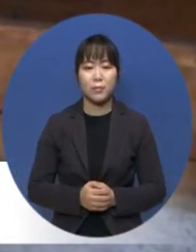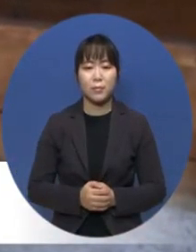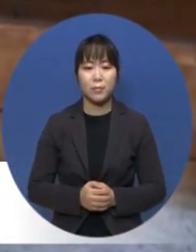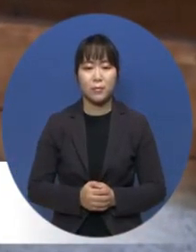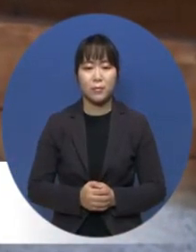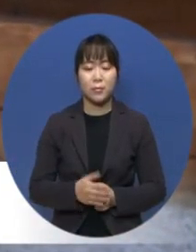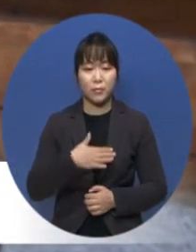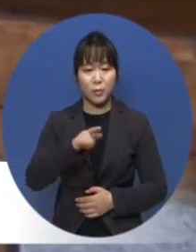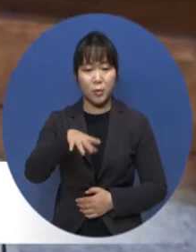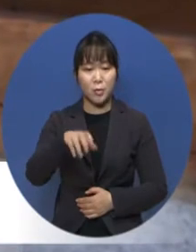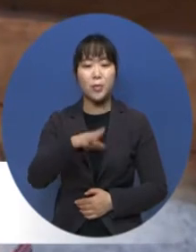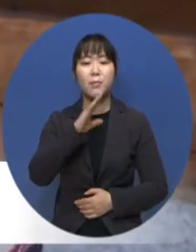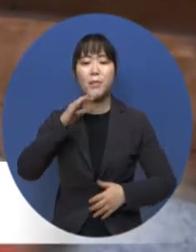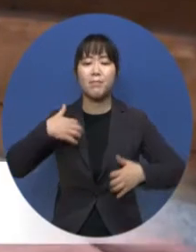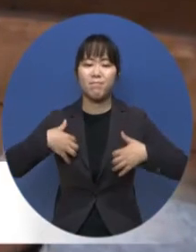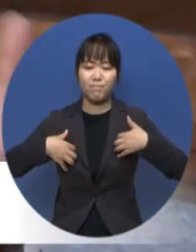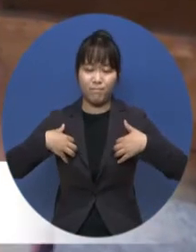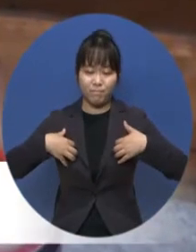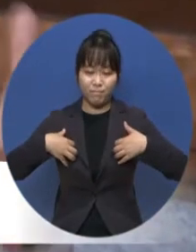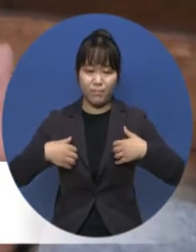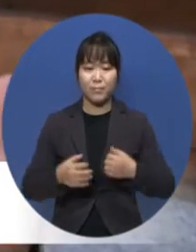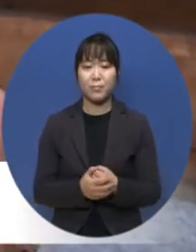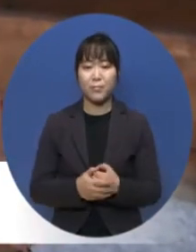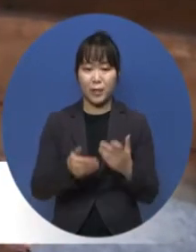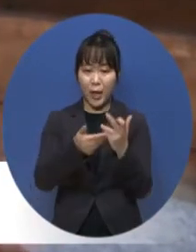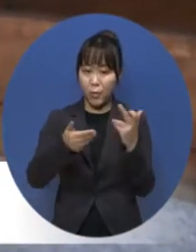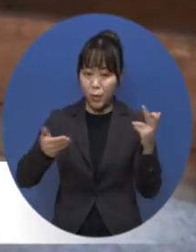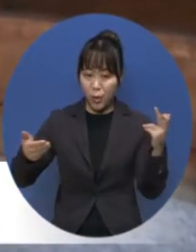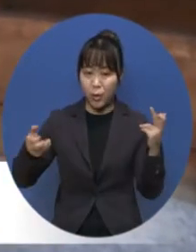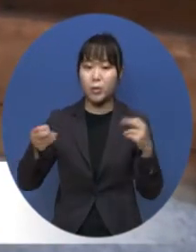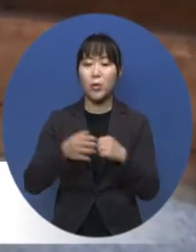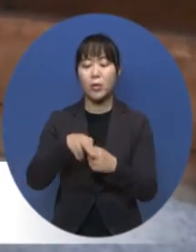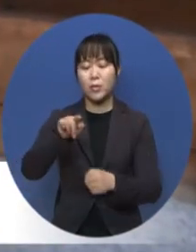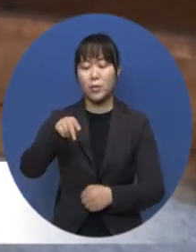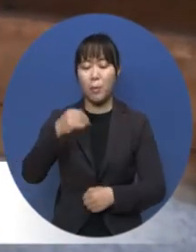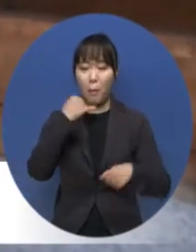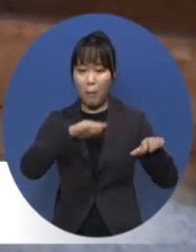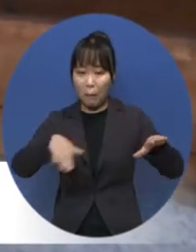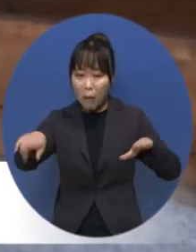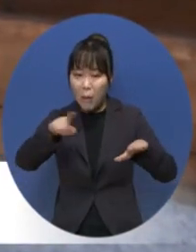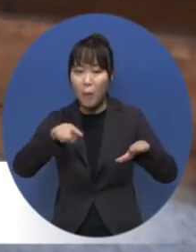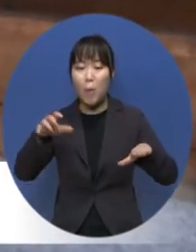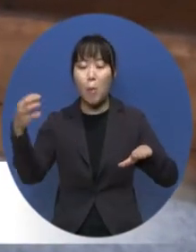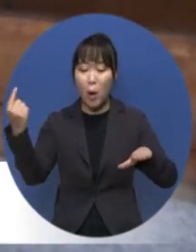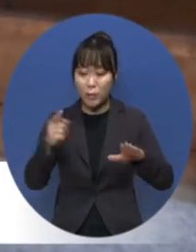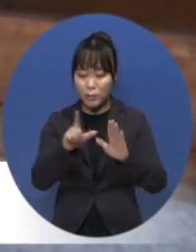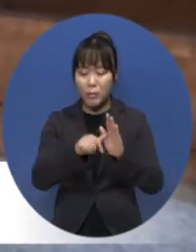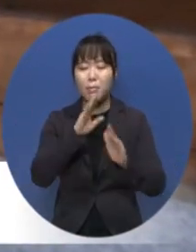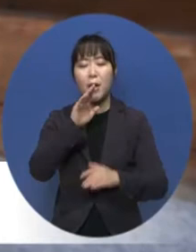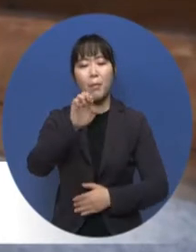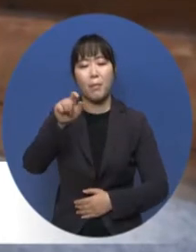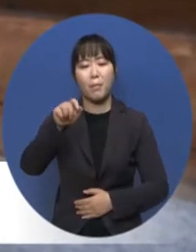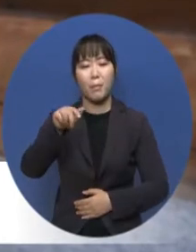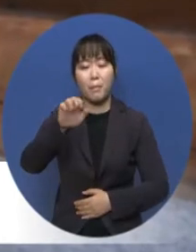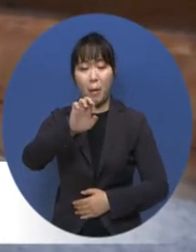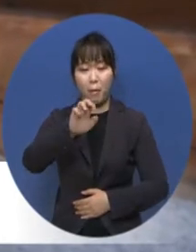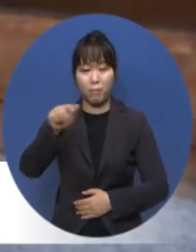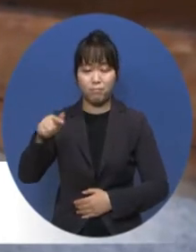저는 여기서 너무 즐거웠습니다. 강원, 서피 비치, 그리고 여기 온 것이 너무 좋습니다.